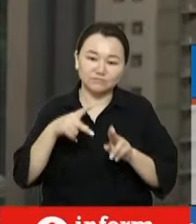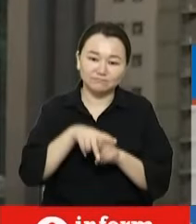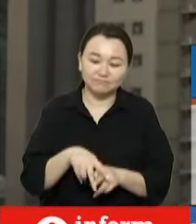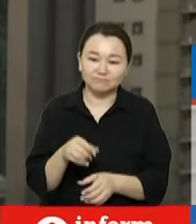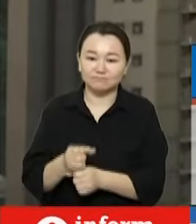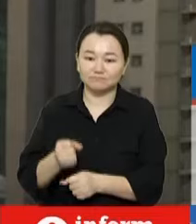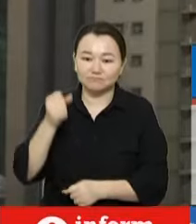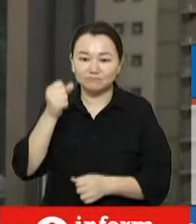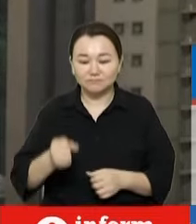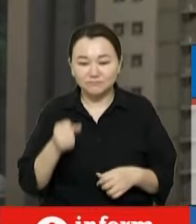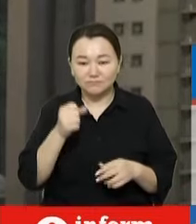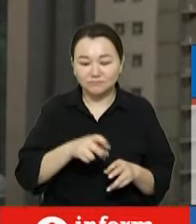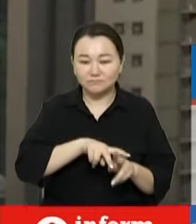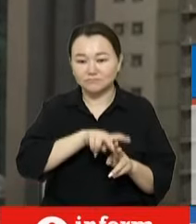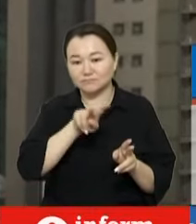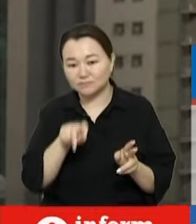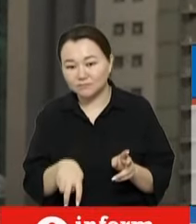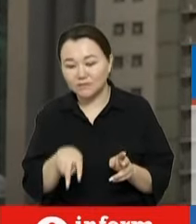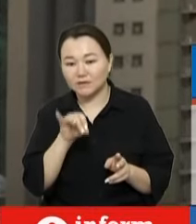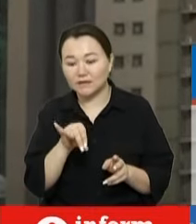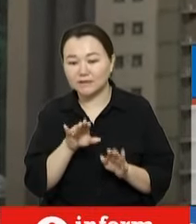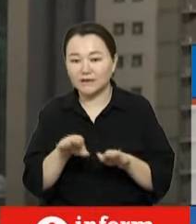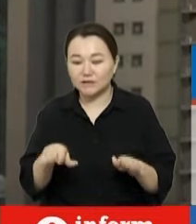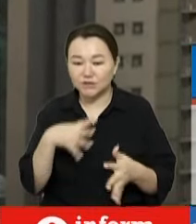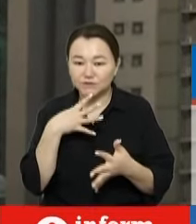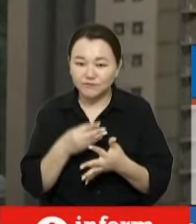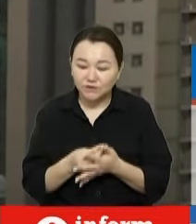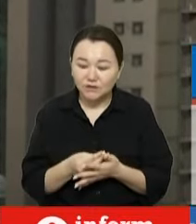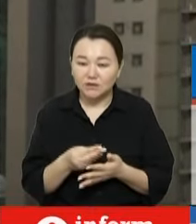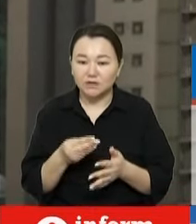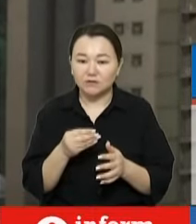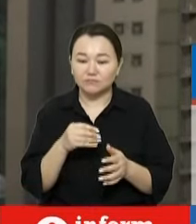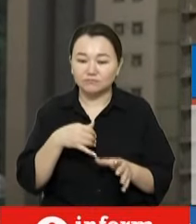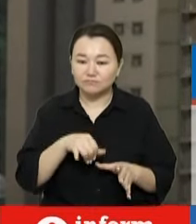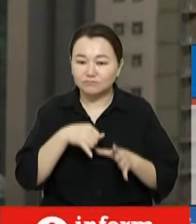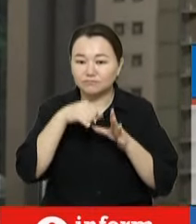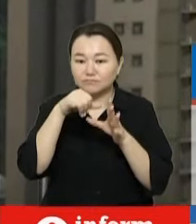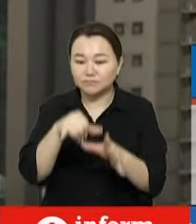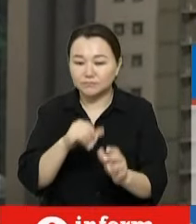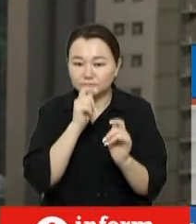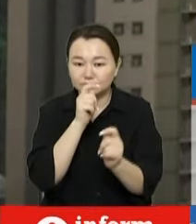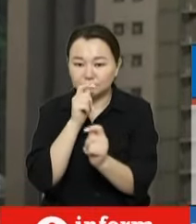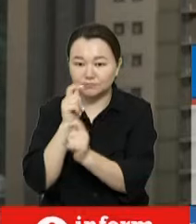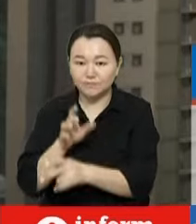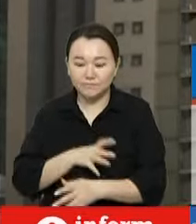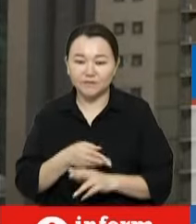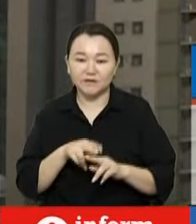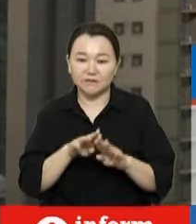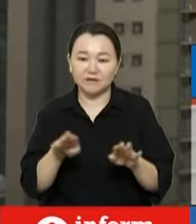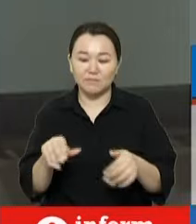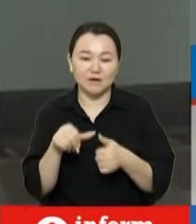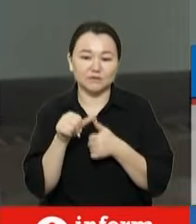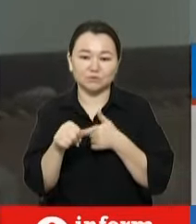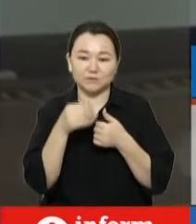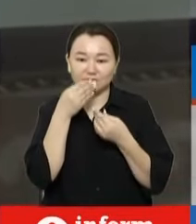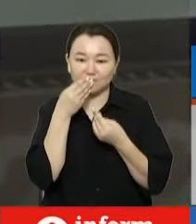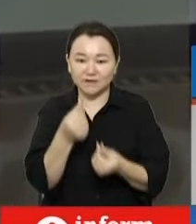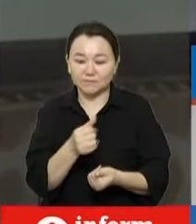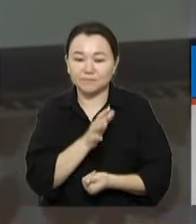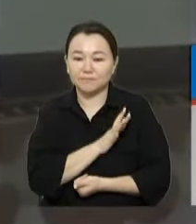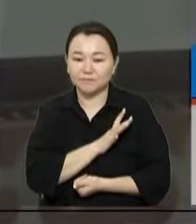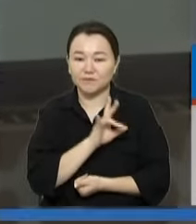ұстап алып келіп түсуі, балаларға өзінің қоржынын таратуы, бұның бәрі меніңше балаларға ерекше әсер етті. Биыл